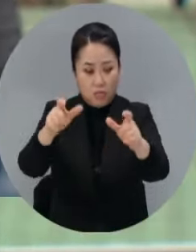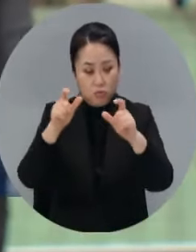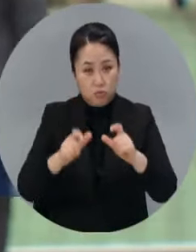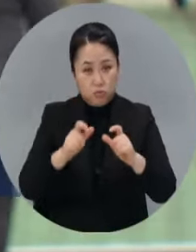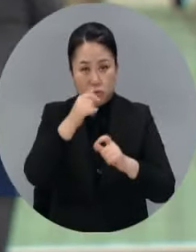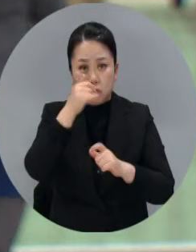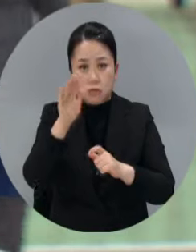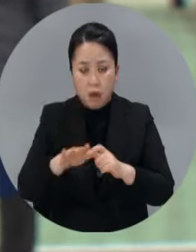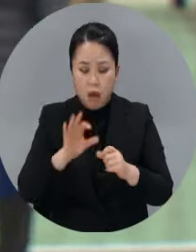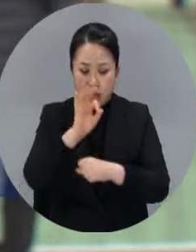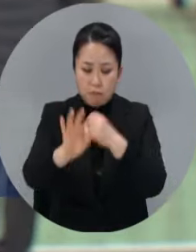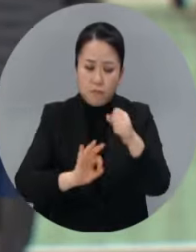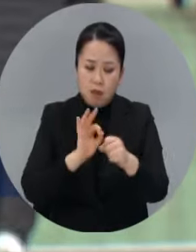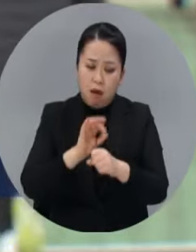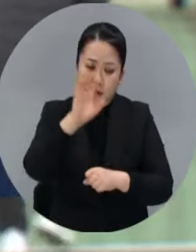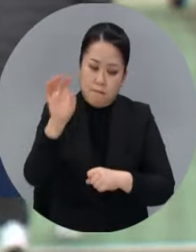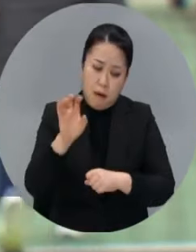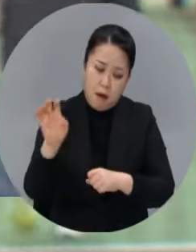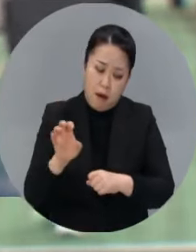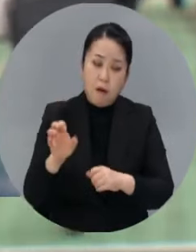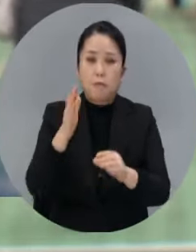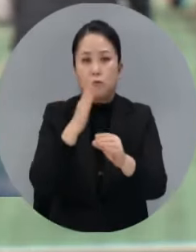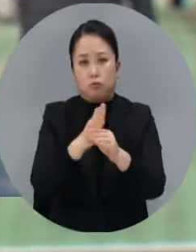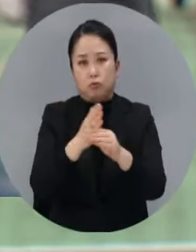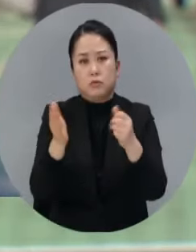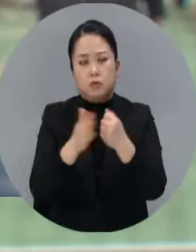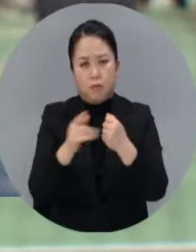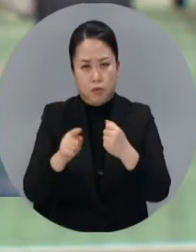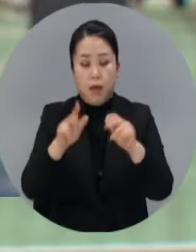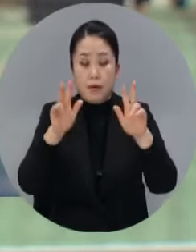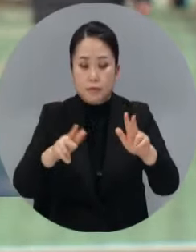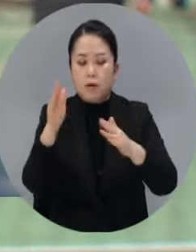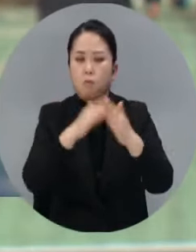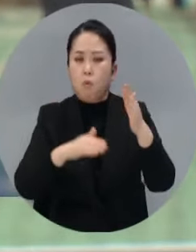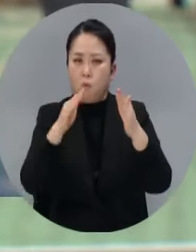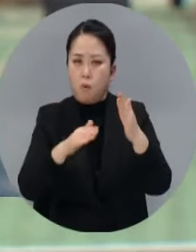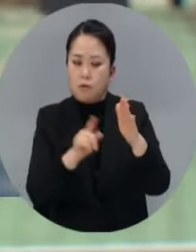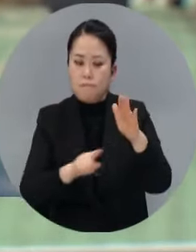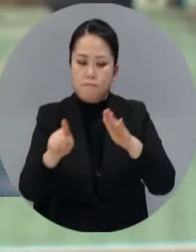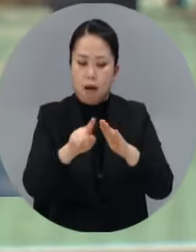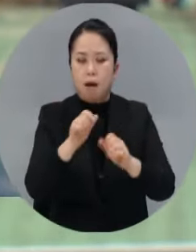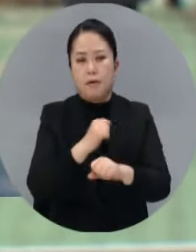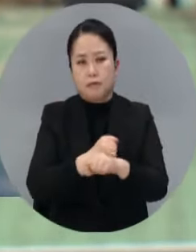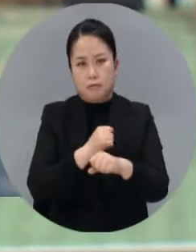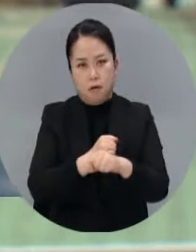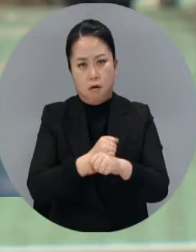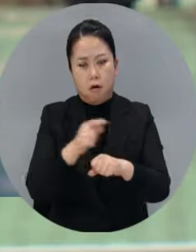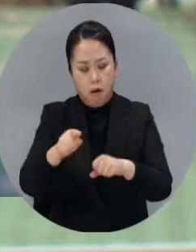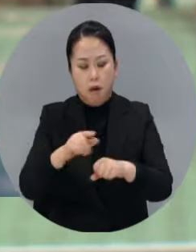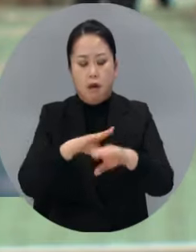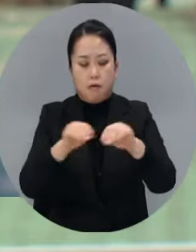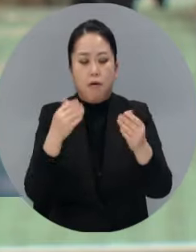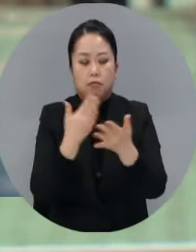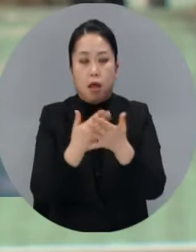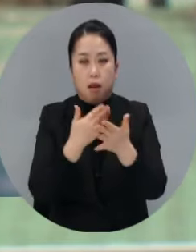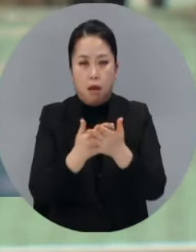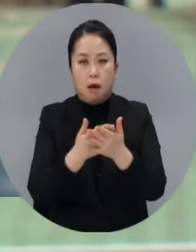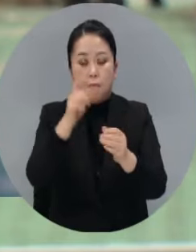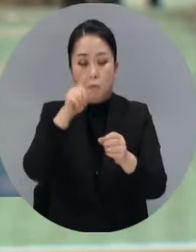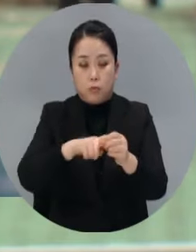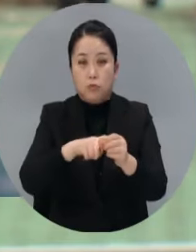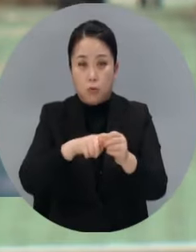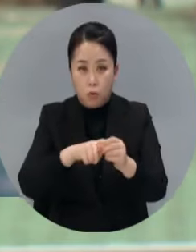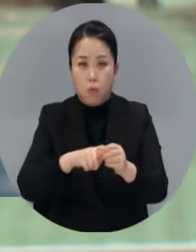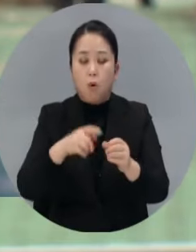벌써 이제 10년 동안 반복이 되는 상황이니까 이제는 공공에서 좀 나서서 이거를 좀 해달라는 취지로 상 이제